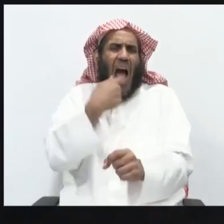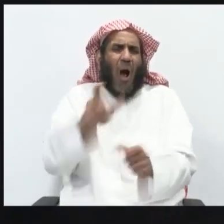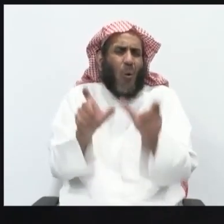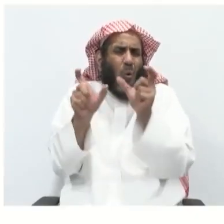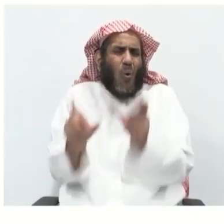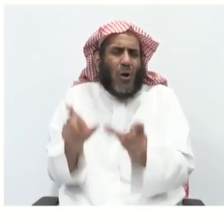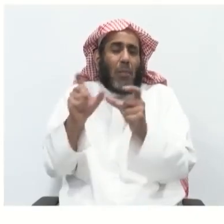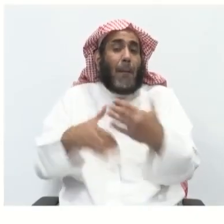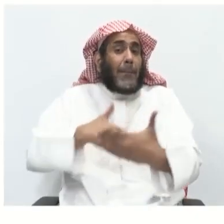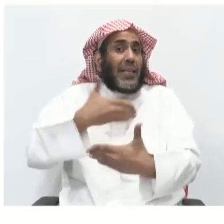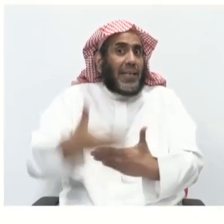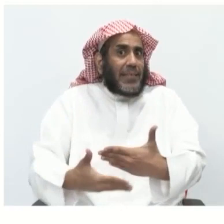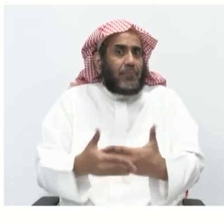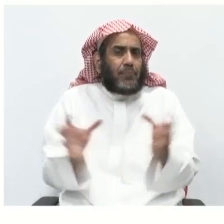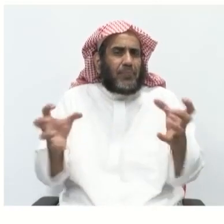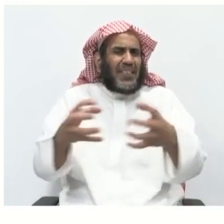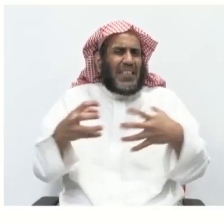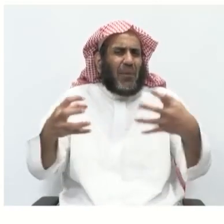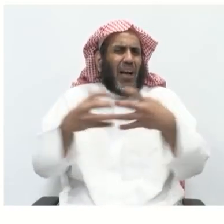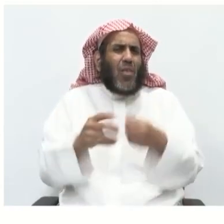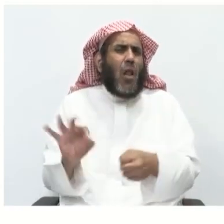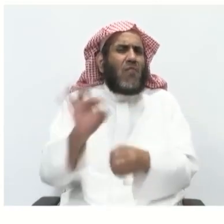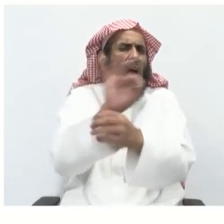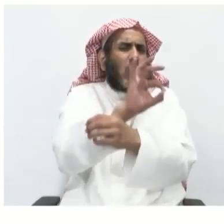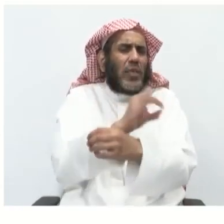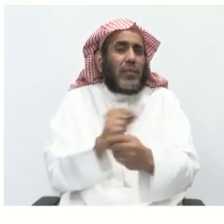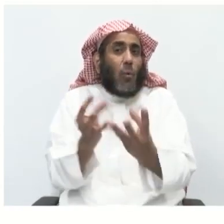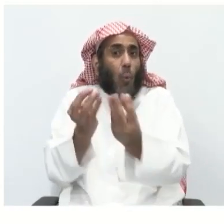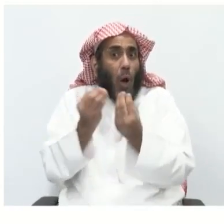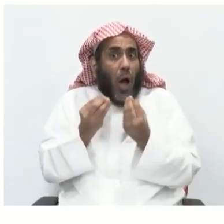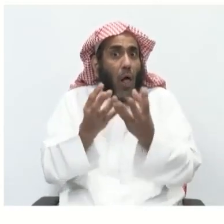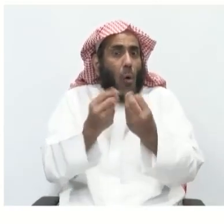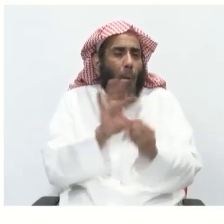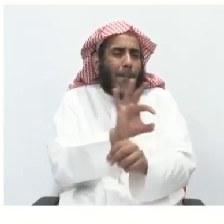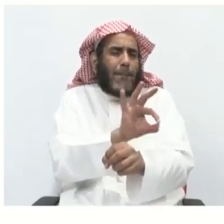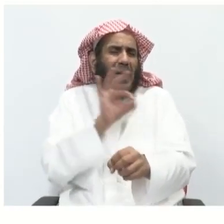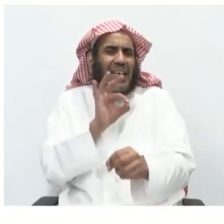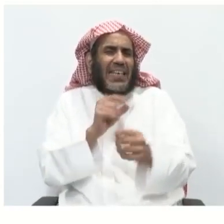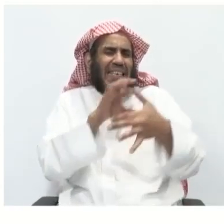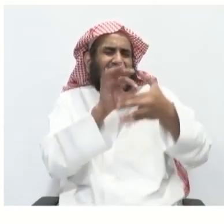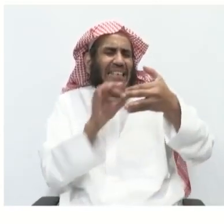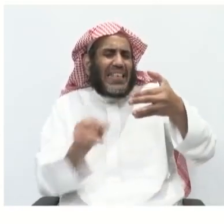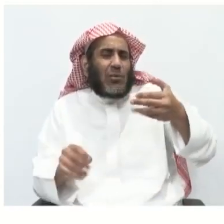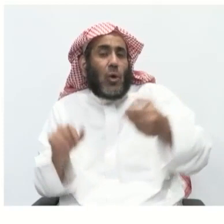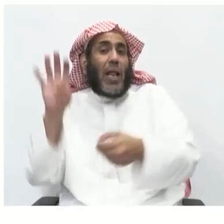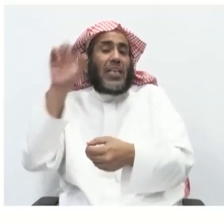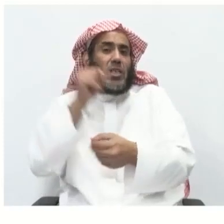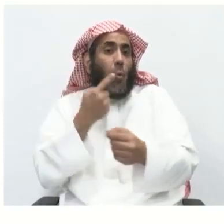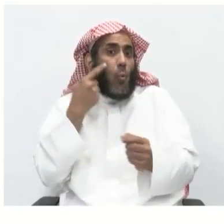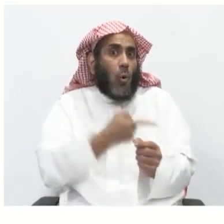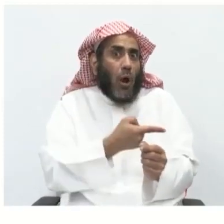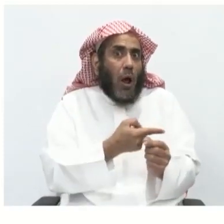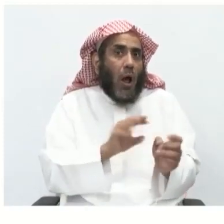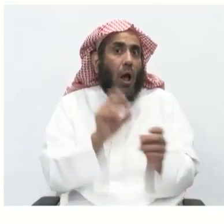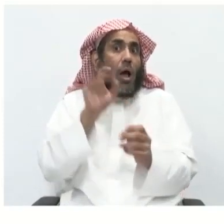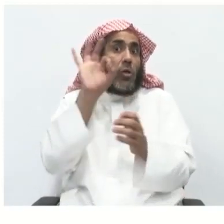ثم بعد ذلك جمع هذه الفيروسات واخذوا منها التسلسل الجيني وجدوا ان